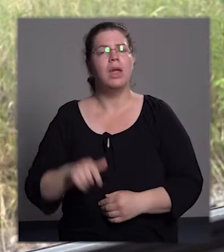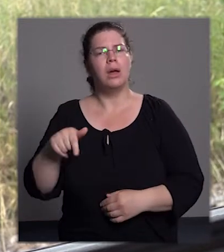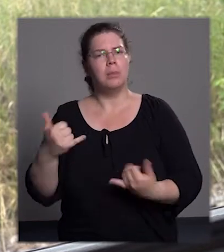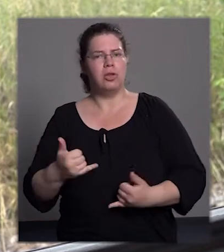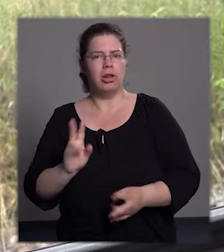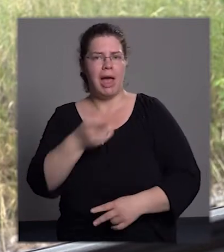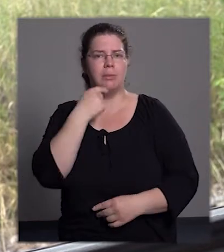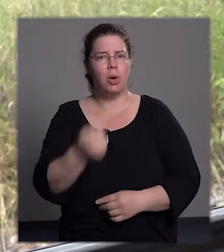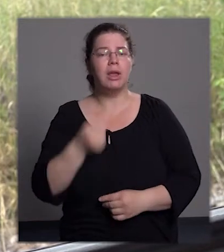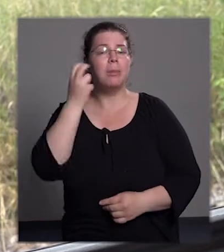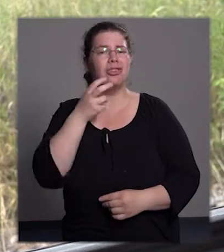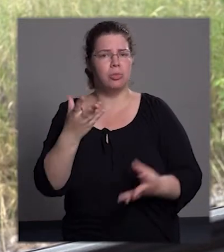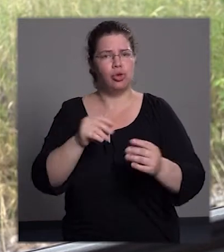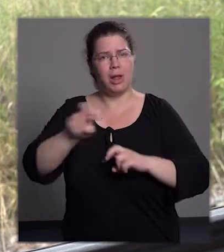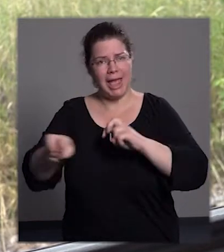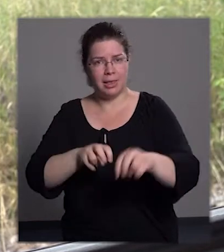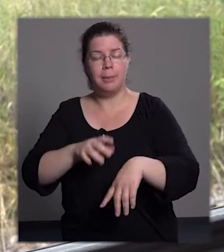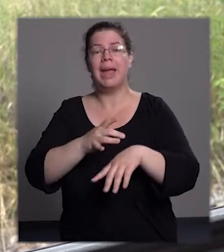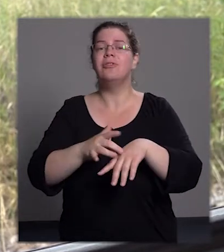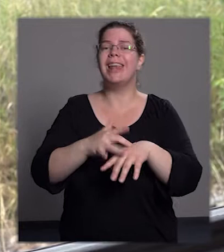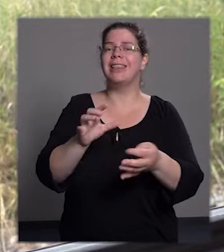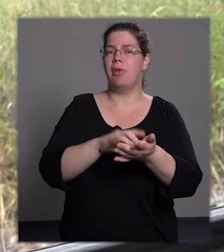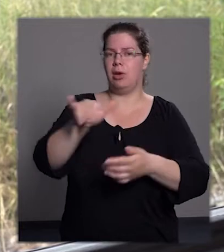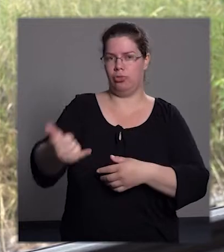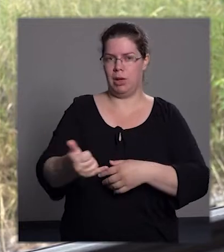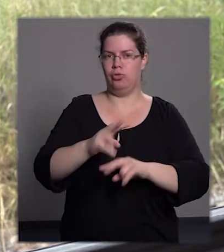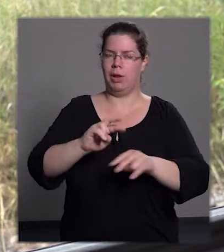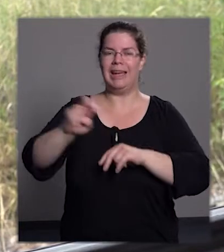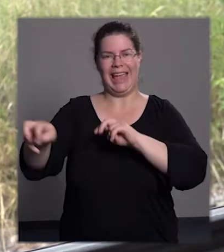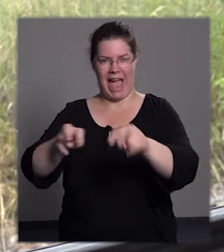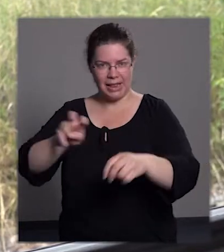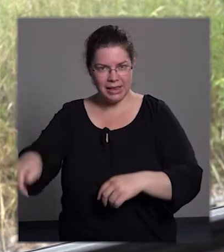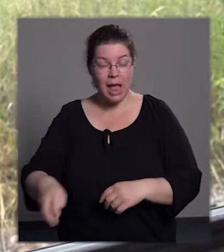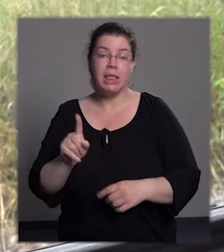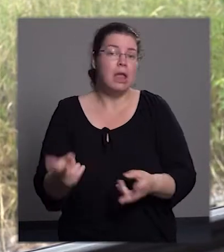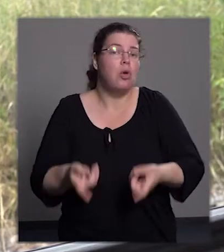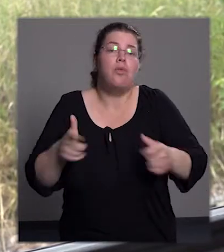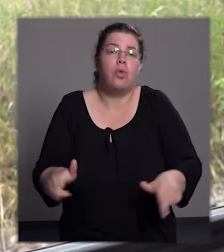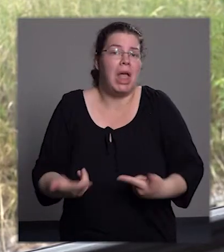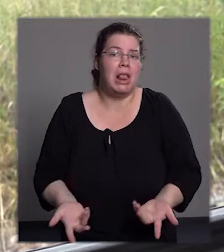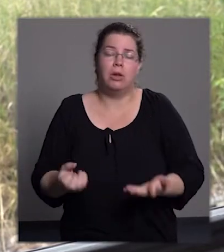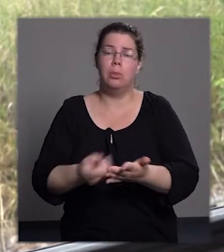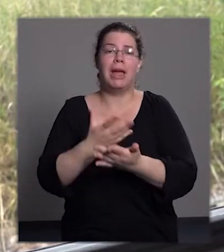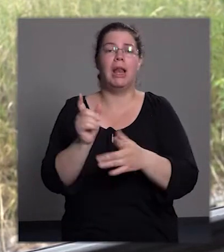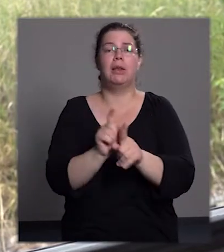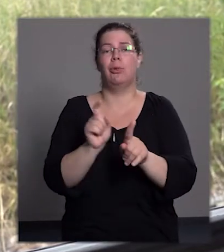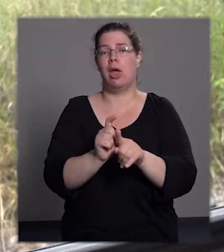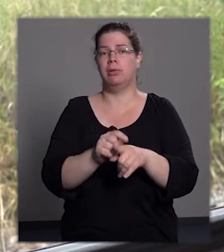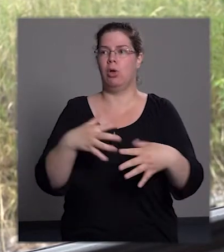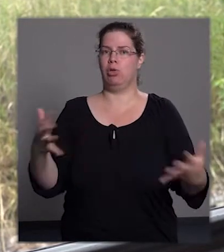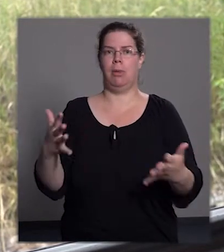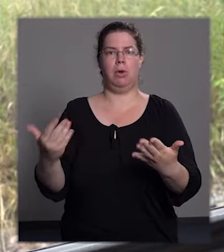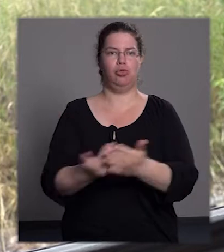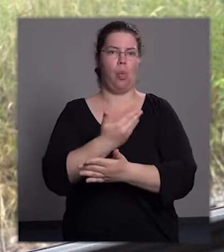Pesterzsébeten sokan átszállnak, meg Ferencvárosban is van egy átszálló közönség, ettől függetlenül jelent meg egy olyan hatalmas új